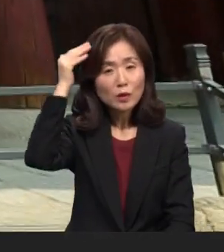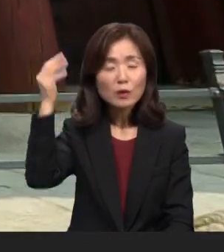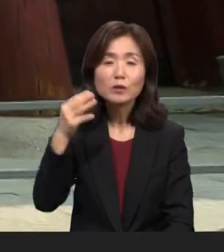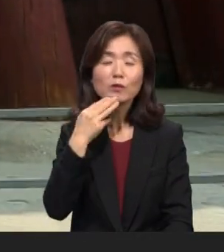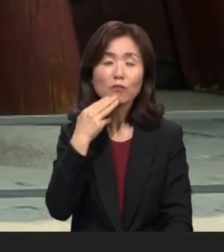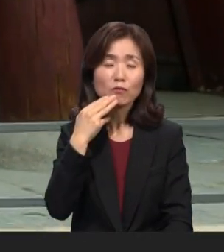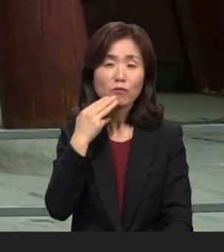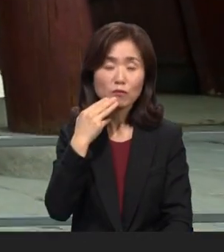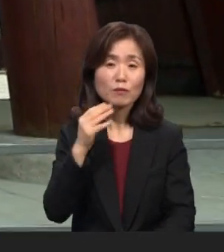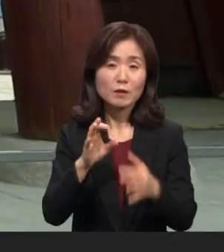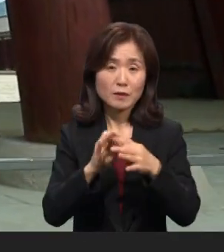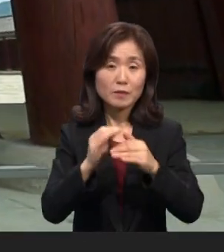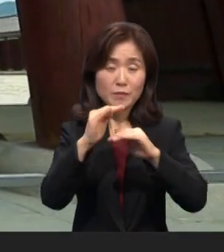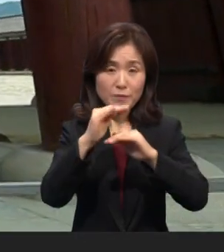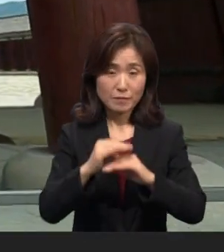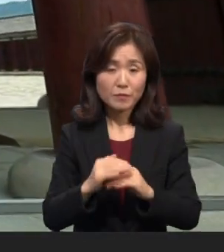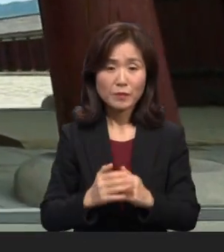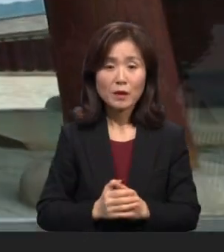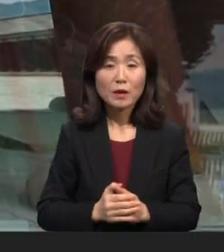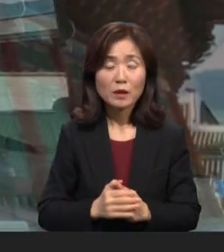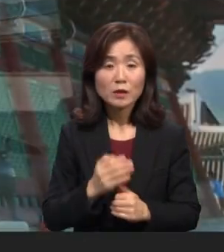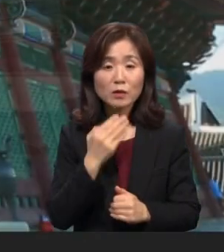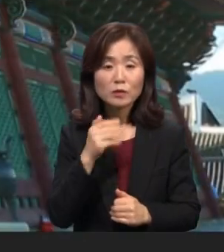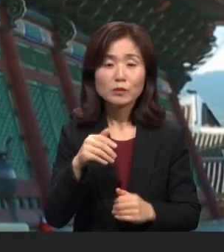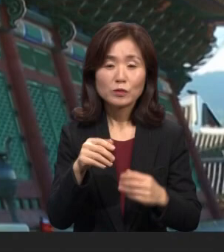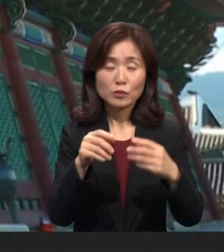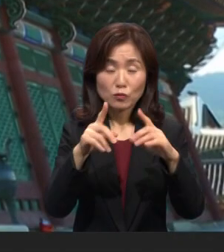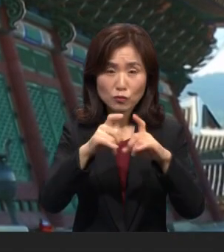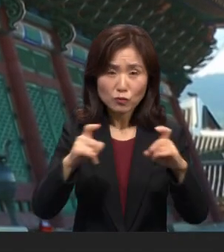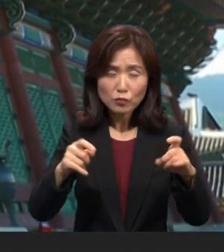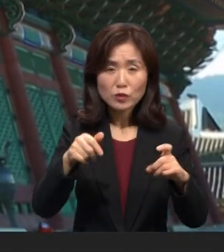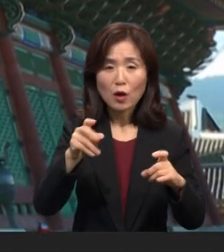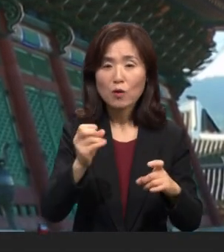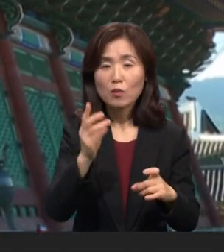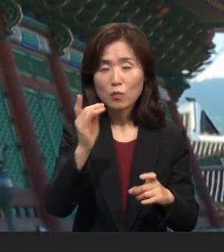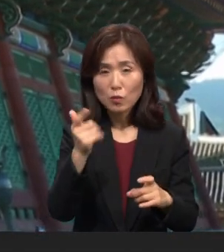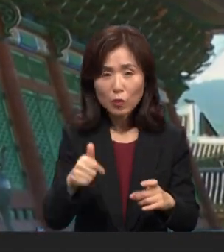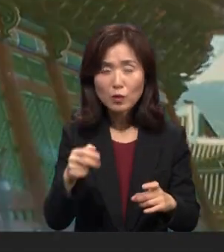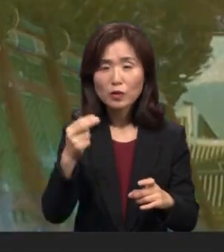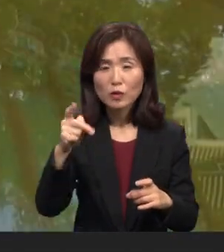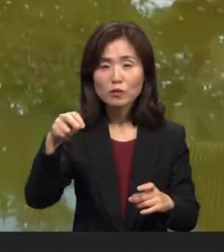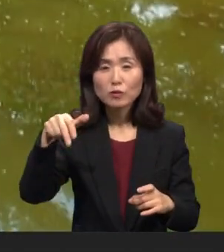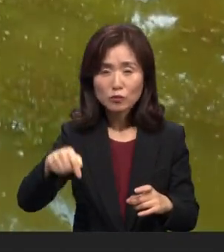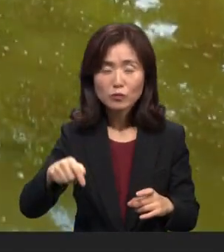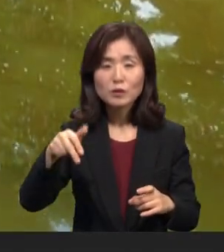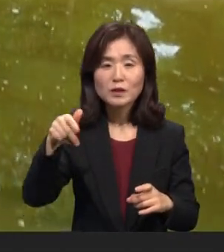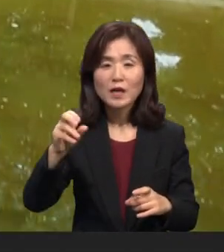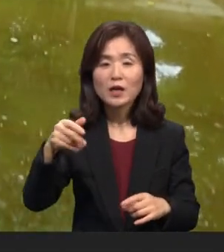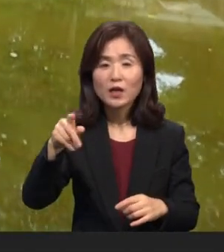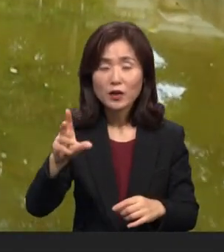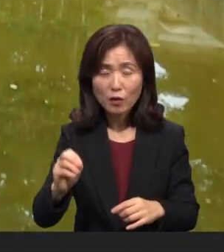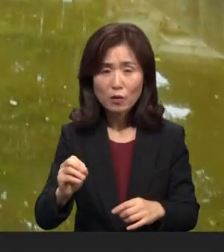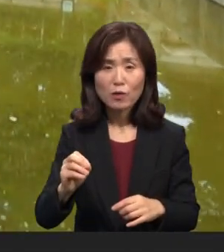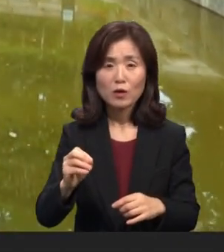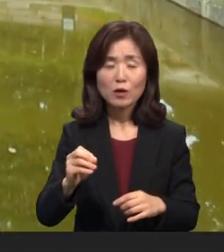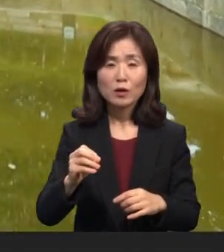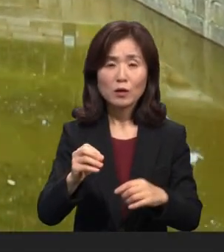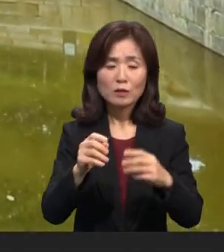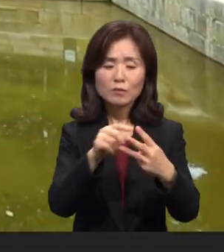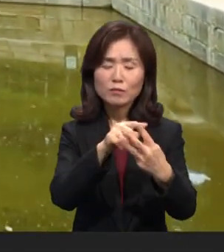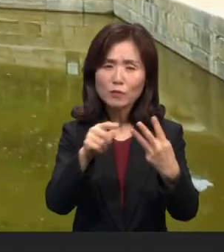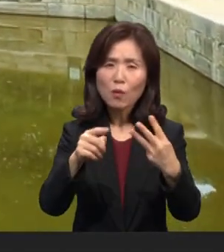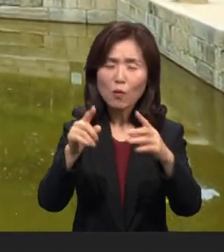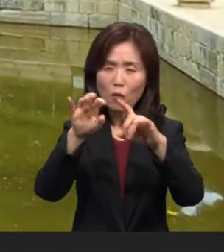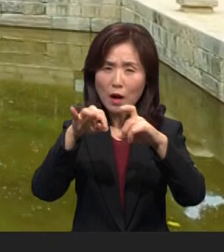서울은 경복궁, 창덕궁, 창경궁, 덕수궁, 경희궁 등 왕이 통치했던 궁궐이